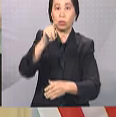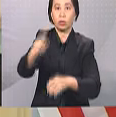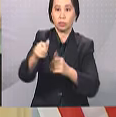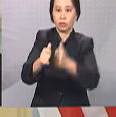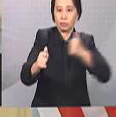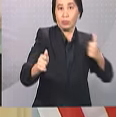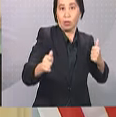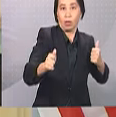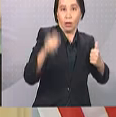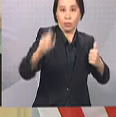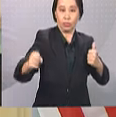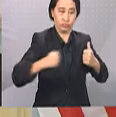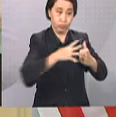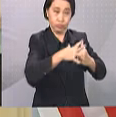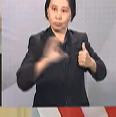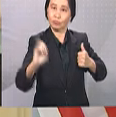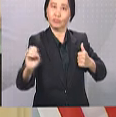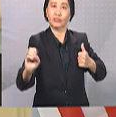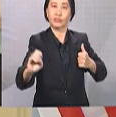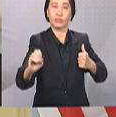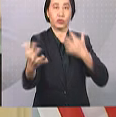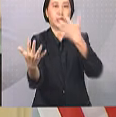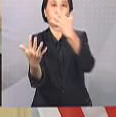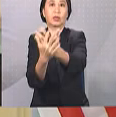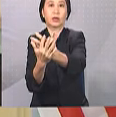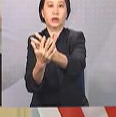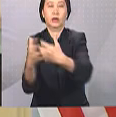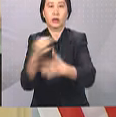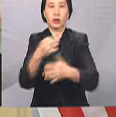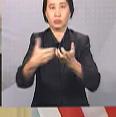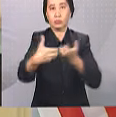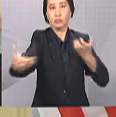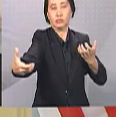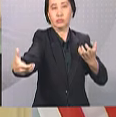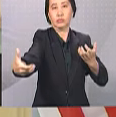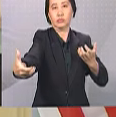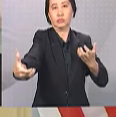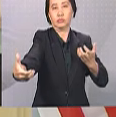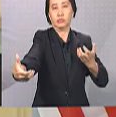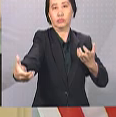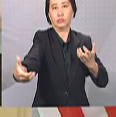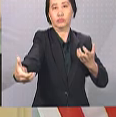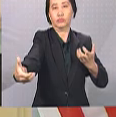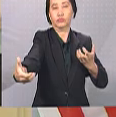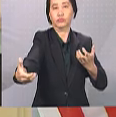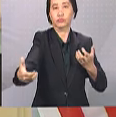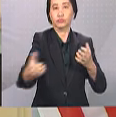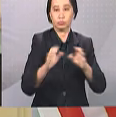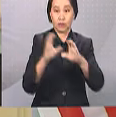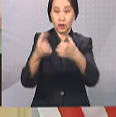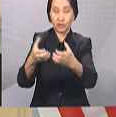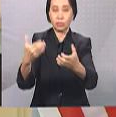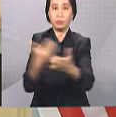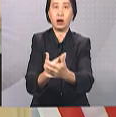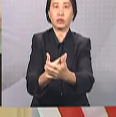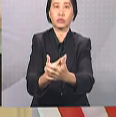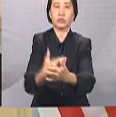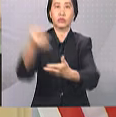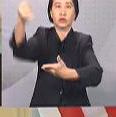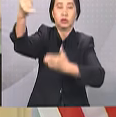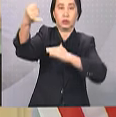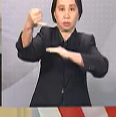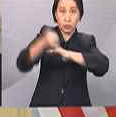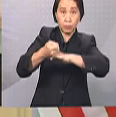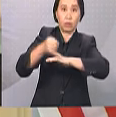membendung penularan COVID-19 dan mengekang wujudnya kluster baru, iaitu kluster import